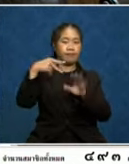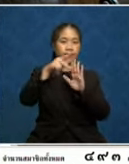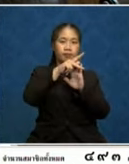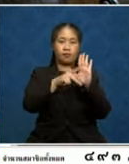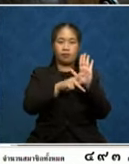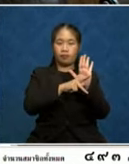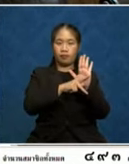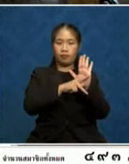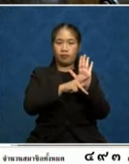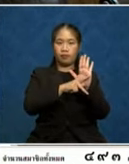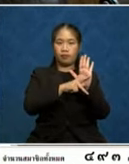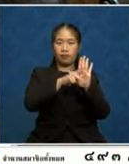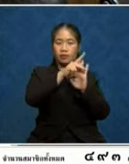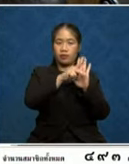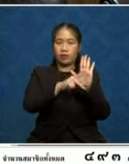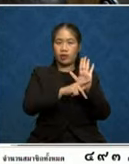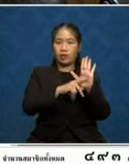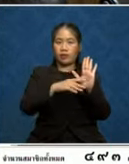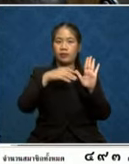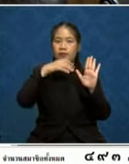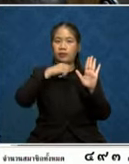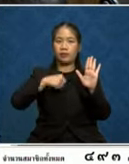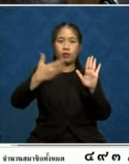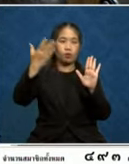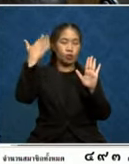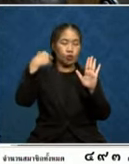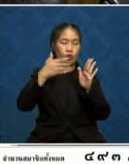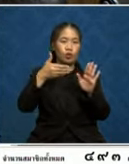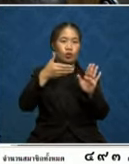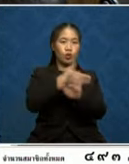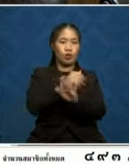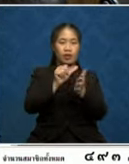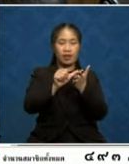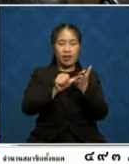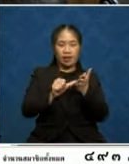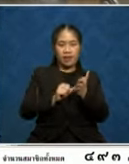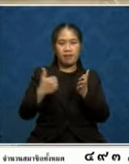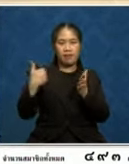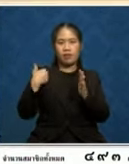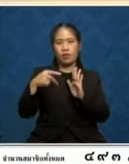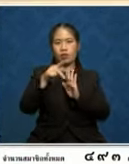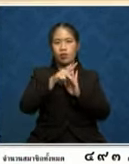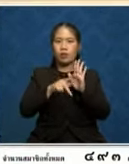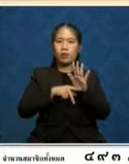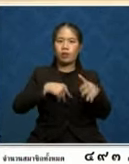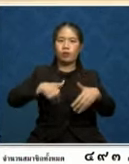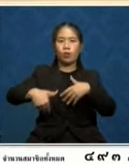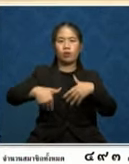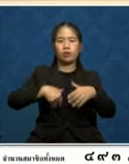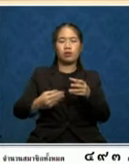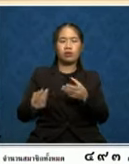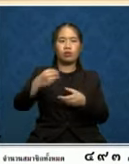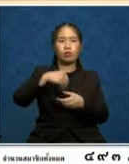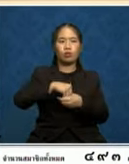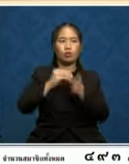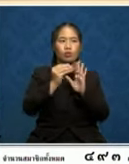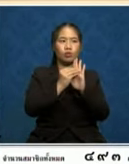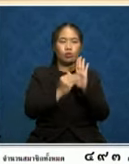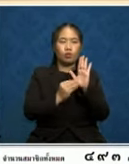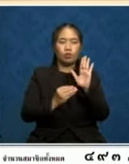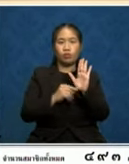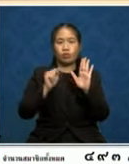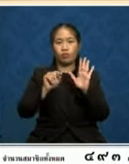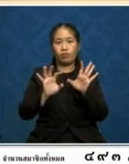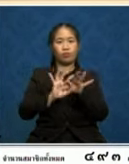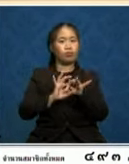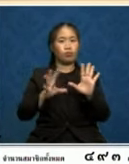มกอนที่ฉจะแ้ไขนurp Write haviaิแชมอีอยแล้น กอยู่ในกและ่ไดเกวกัตร